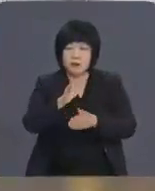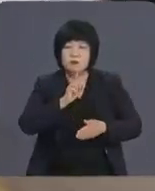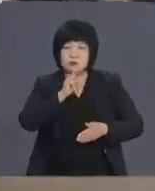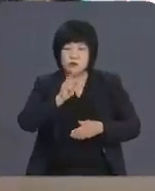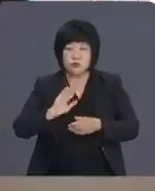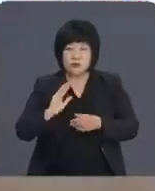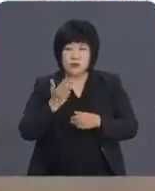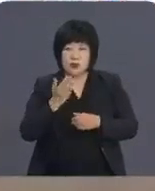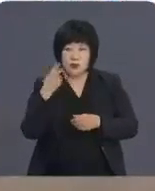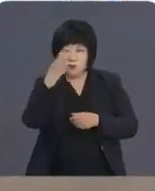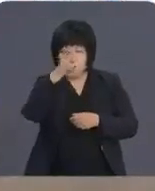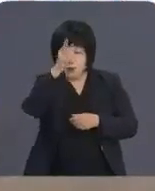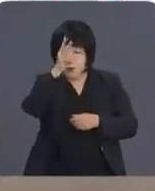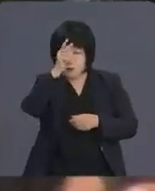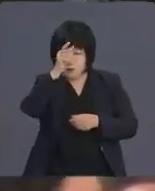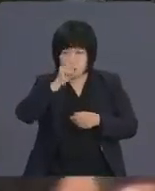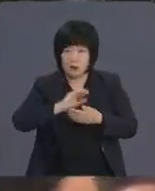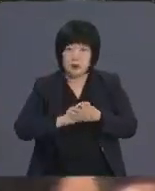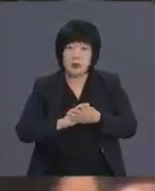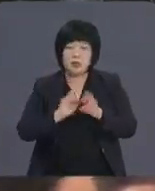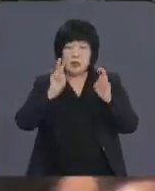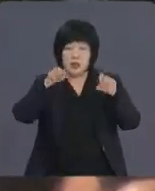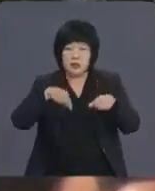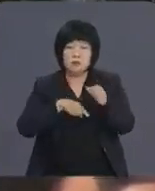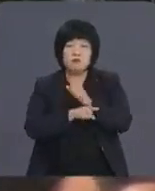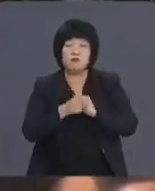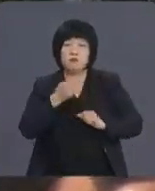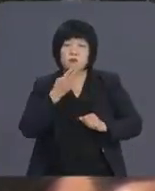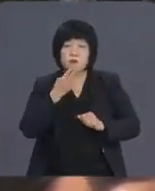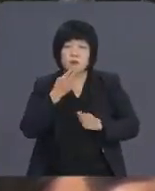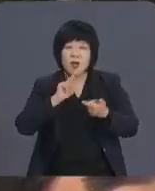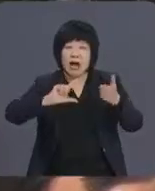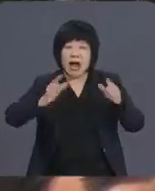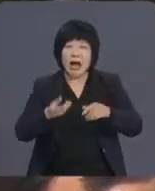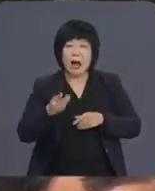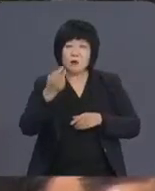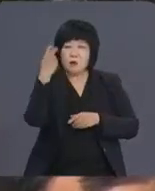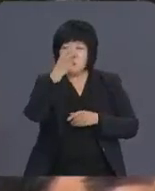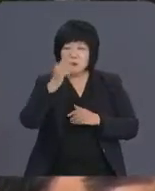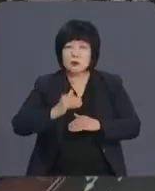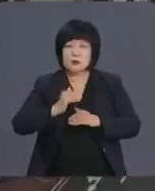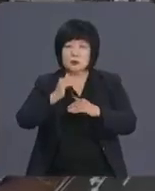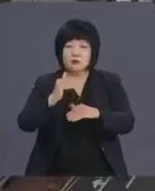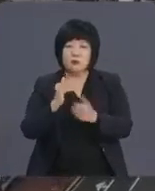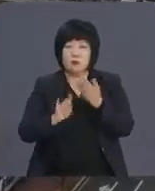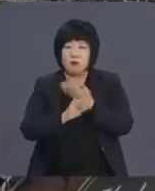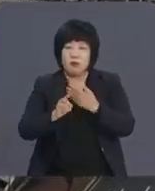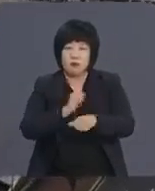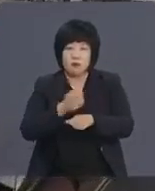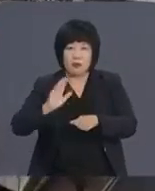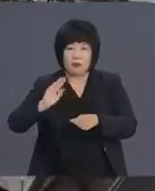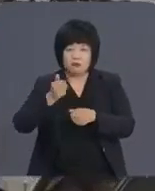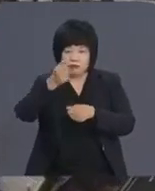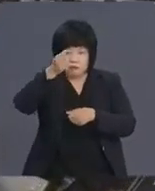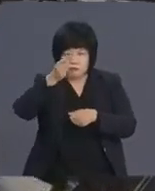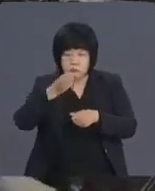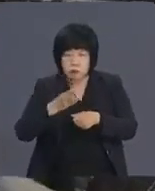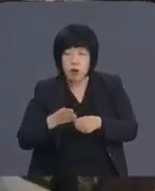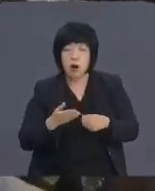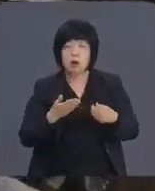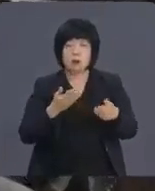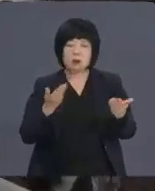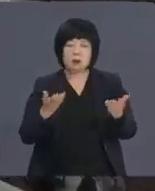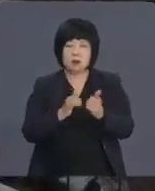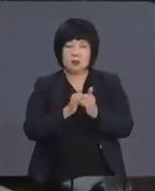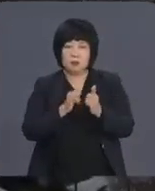주장이며 검찰의 불기소 처분에 대해서는 항고를 검토 진행 중이라고 해명했습니다. 수년째 교직원과의